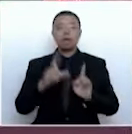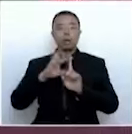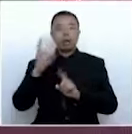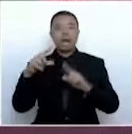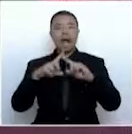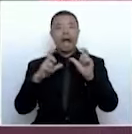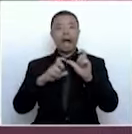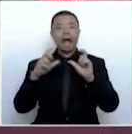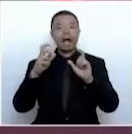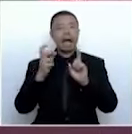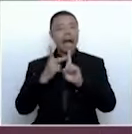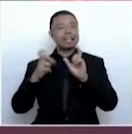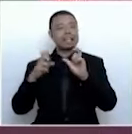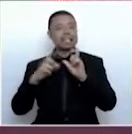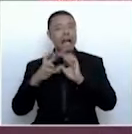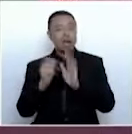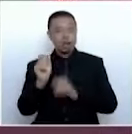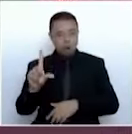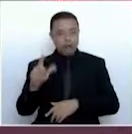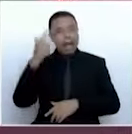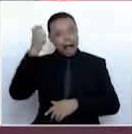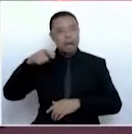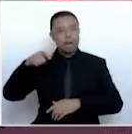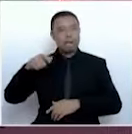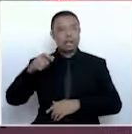Dr. Ahsanul Minan MH, ahli hukum